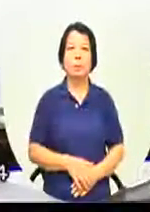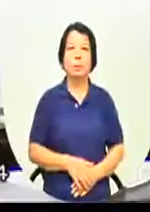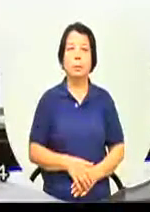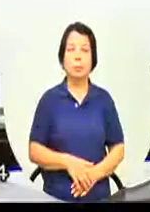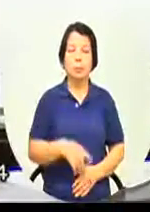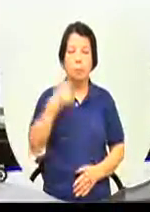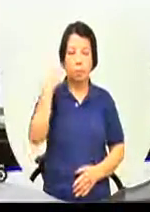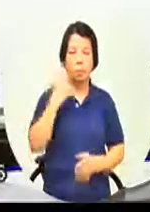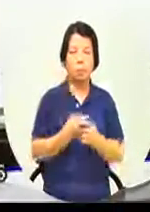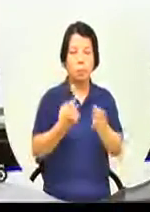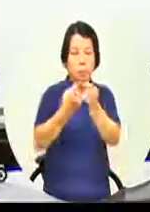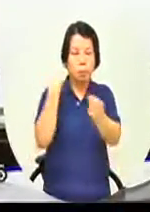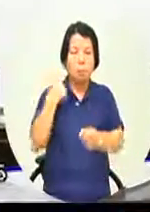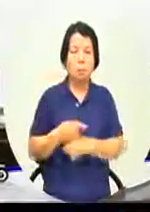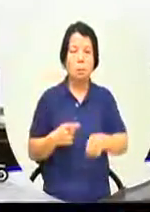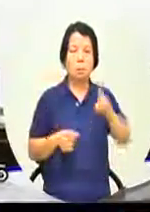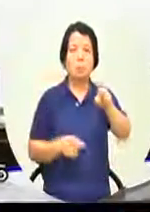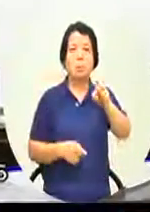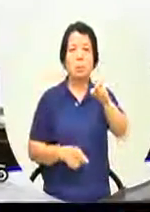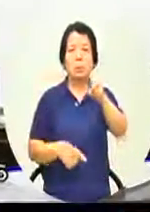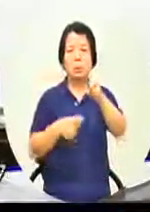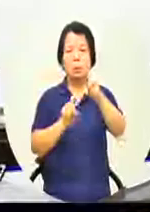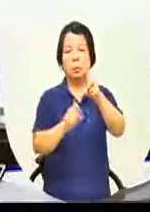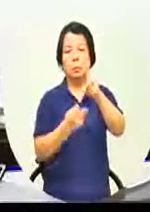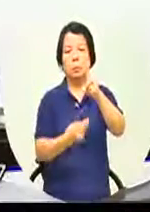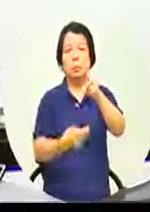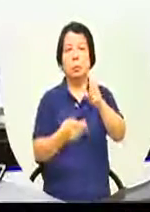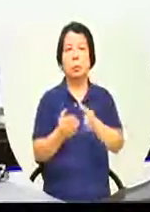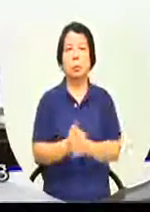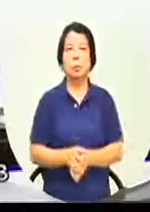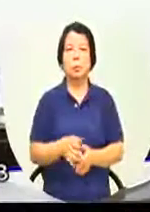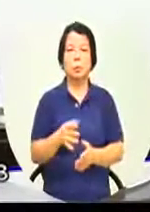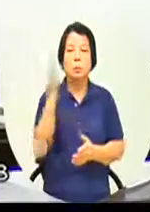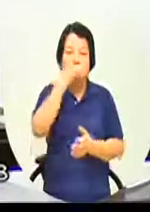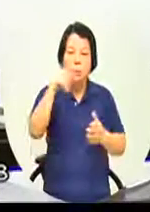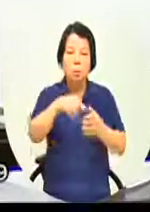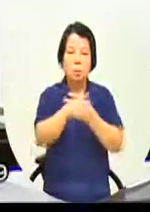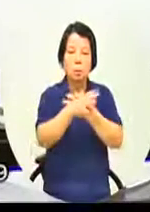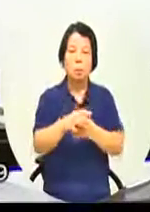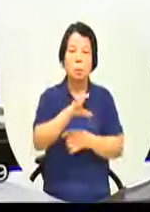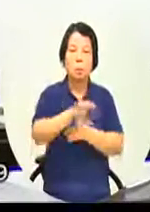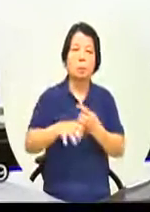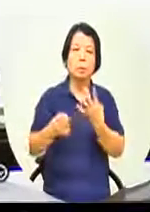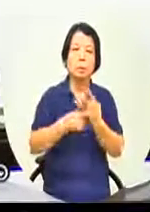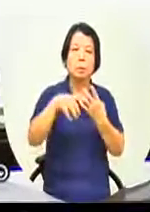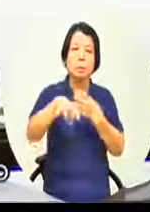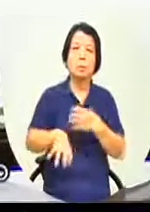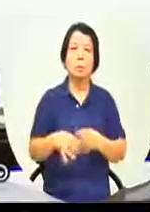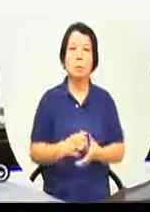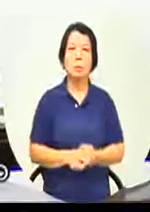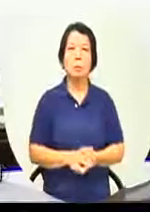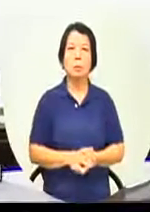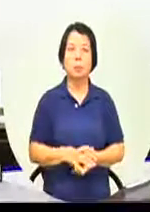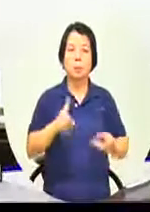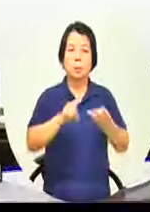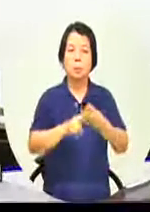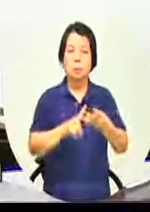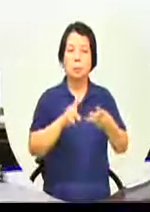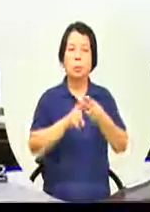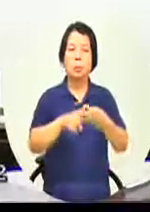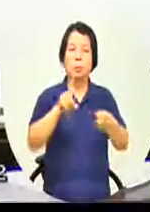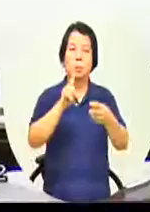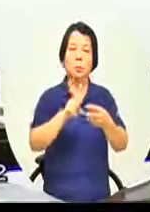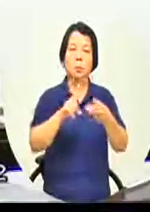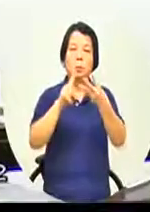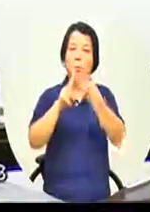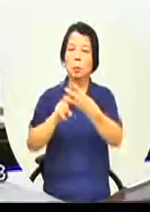年的11月19号的时候，我又找我们农业局的那个主秘，王主秘，还有